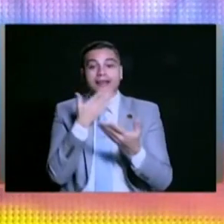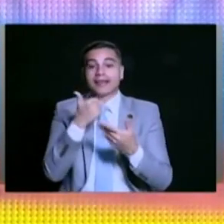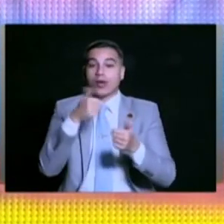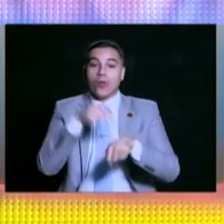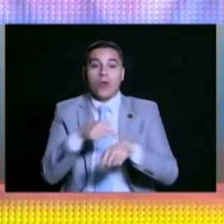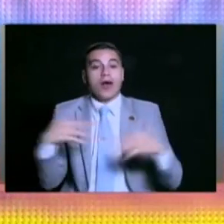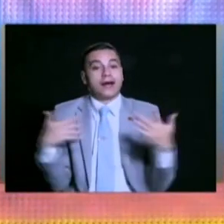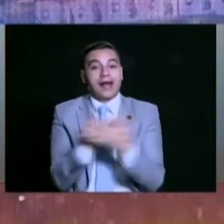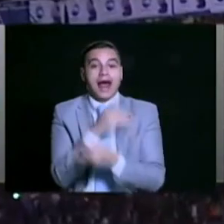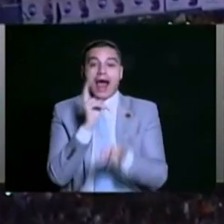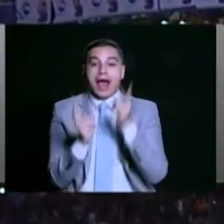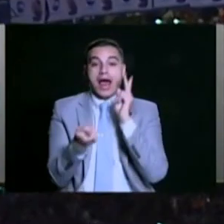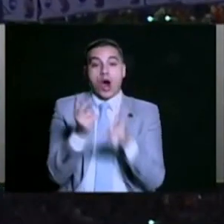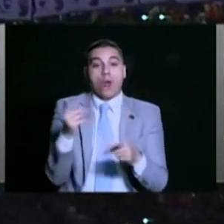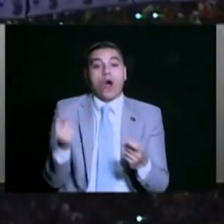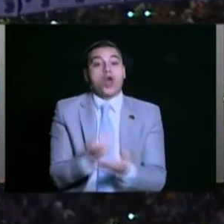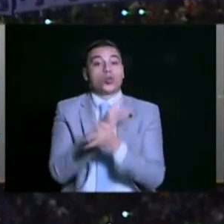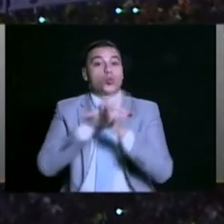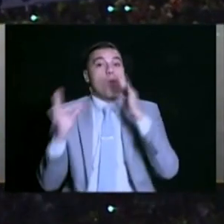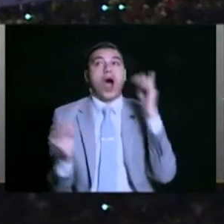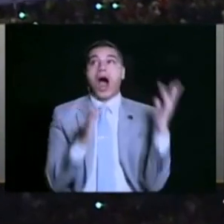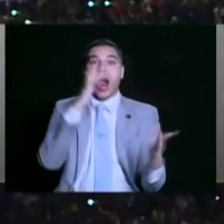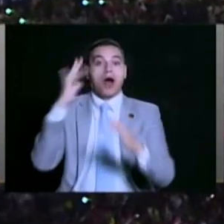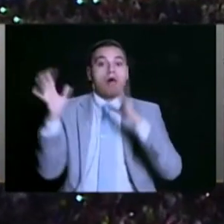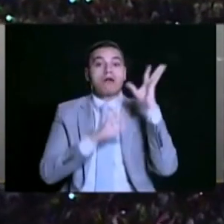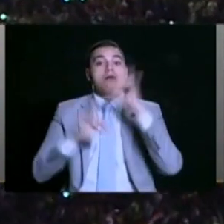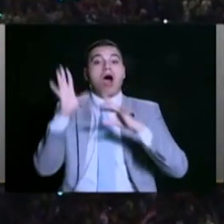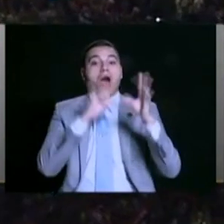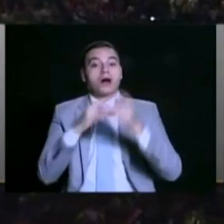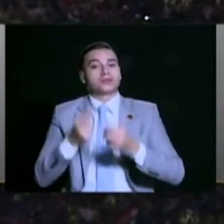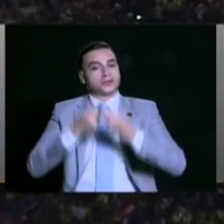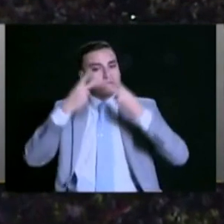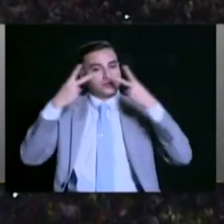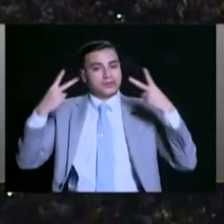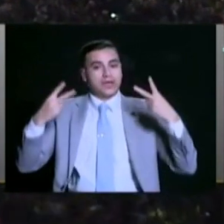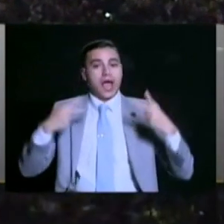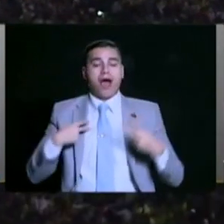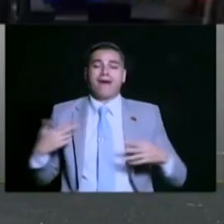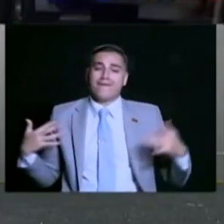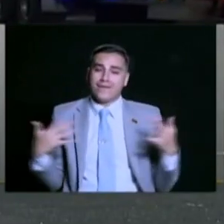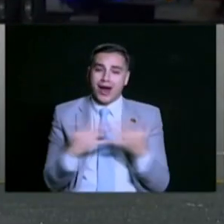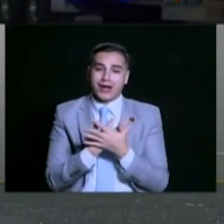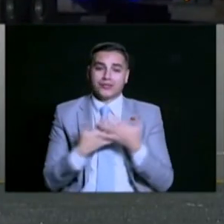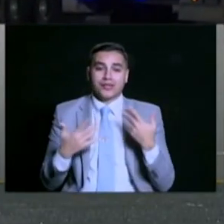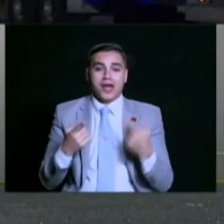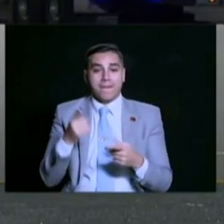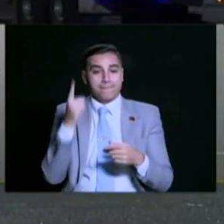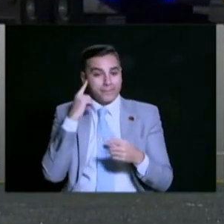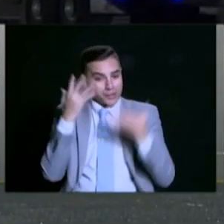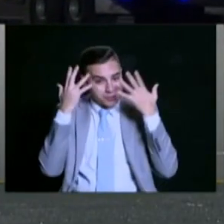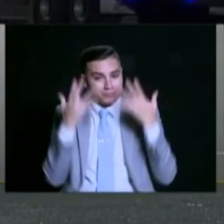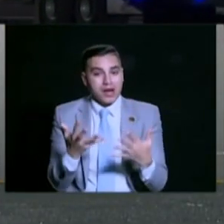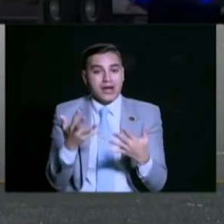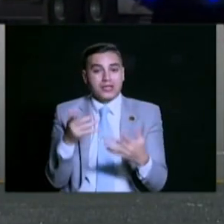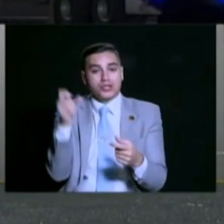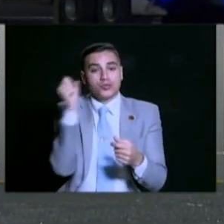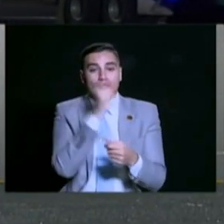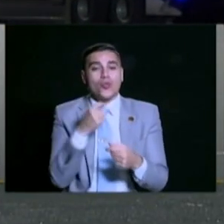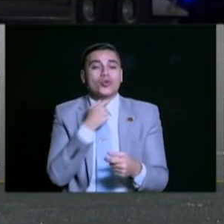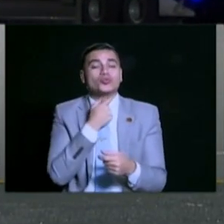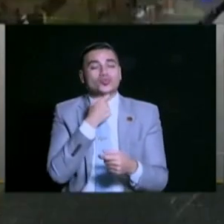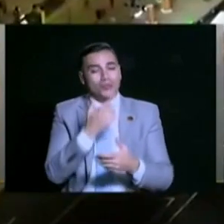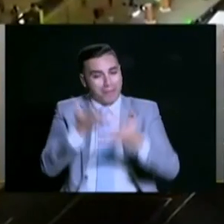هيبدا عن مهما كان لان لغه الاشاره هي مش مش حائط ومش مش مش صعبه على البني ادم سهله جدا